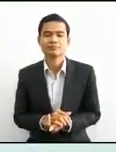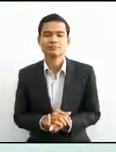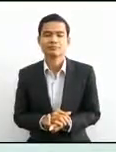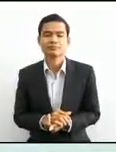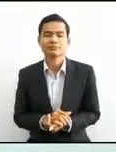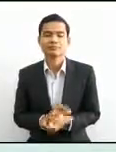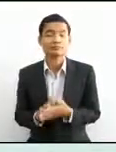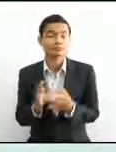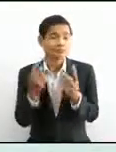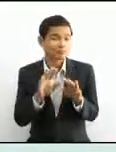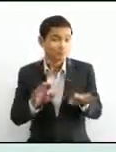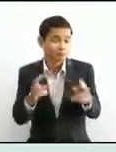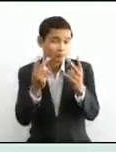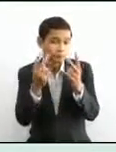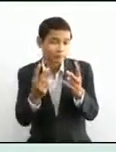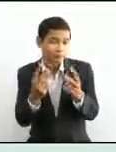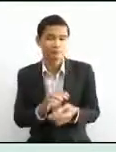chà, tự ạc nê chà mơ ná